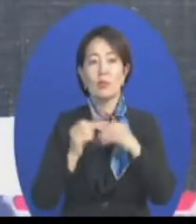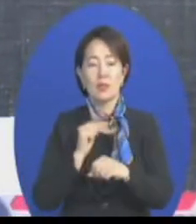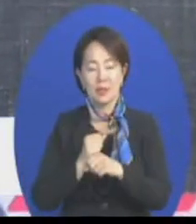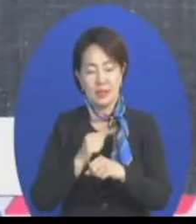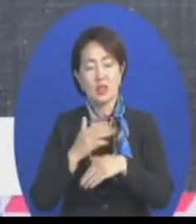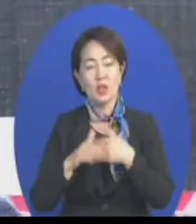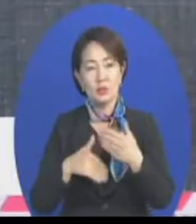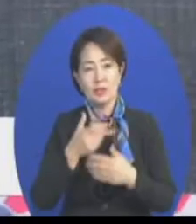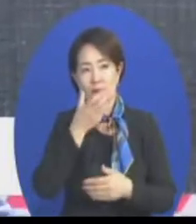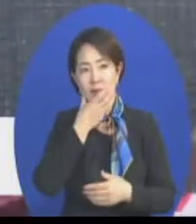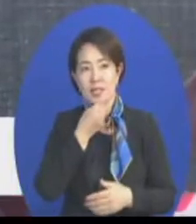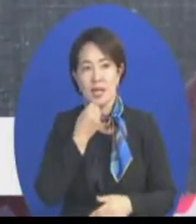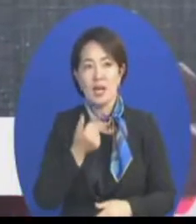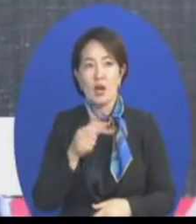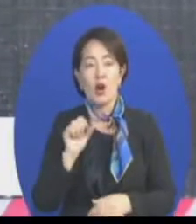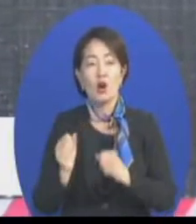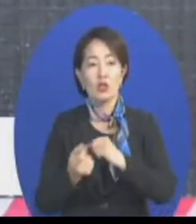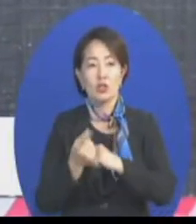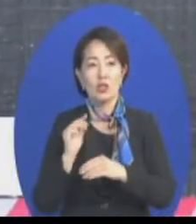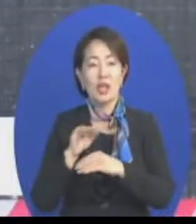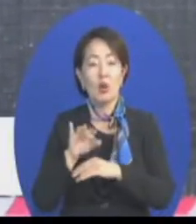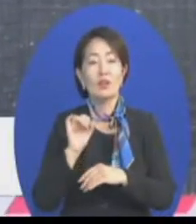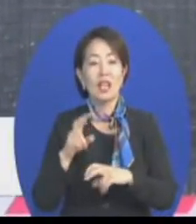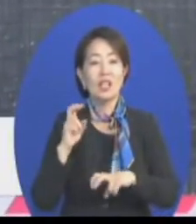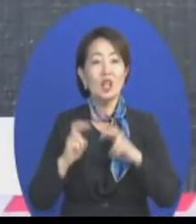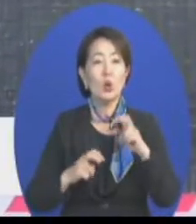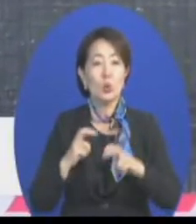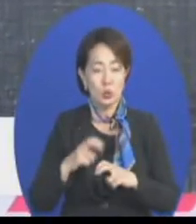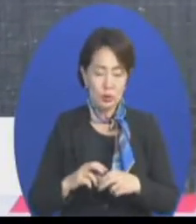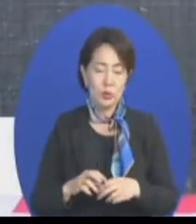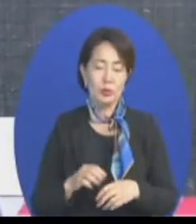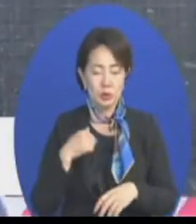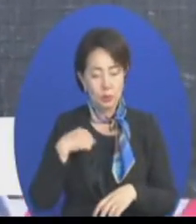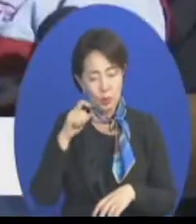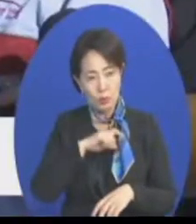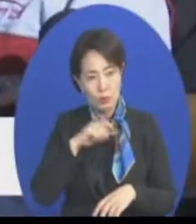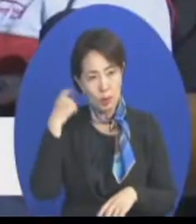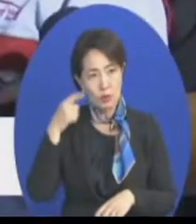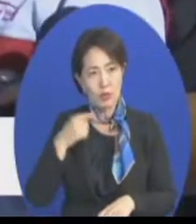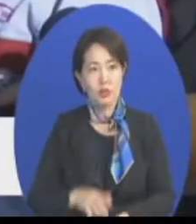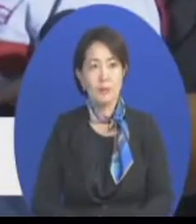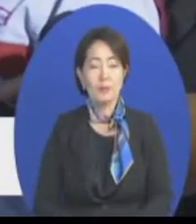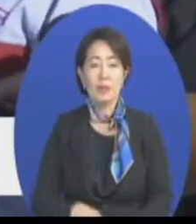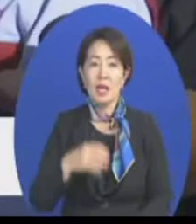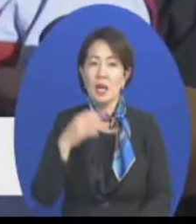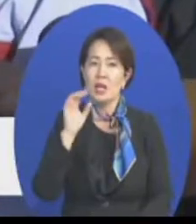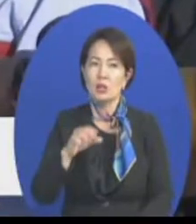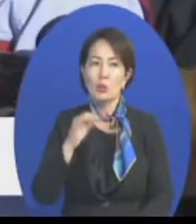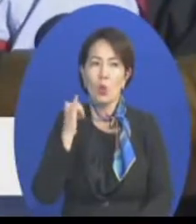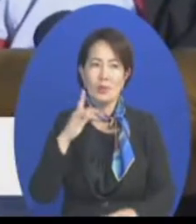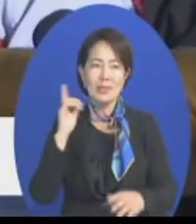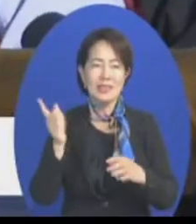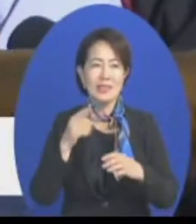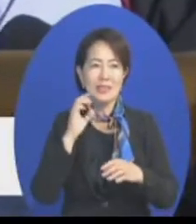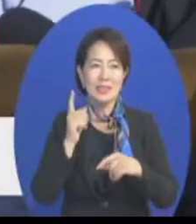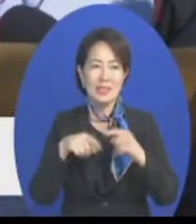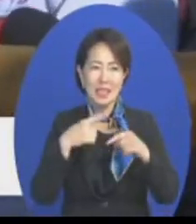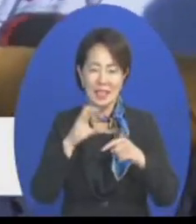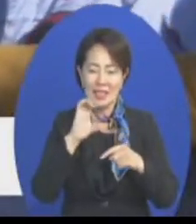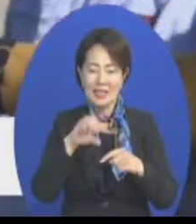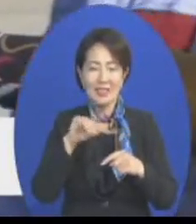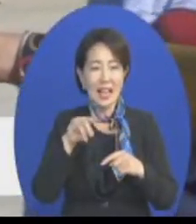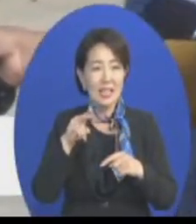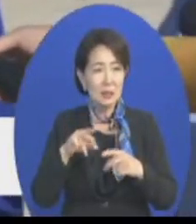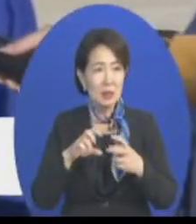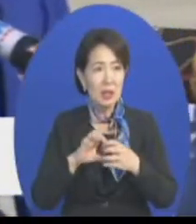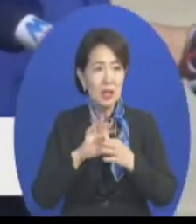байгуулагдаад явж байгаа ийм сайхан онцлог давуу талтай үйлдэл бол болж байгаа гэж би бол хувьдаа боддог. Ингийн усан цэвлэлээс шинэ цаг байгаад одоо манай зэмтгийн үйлдэл ашиглалтанд орсон